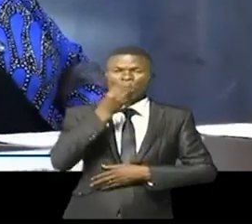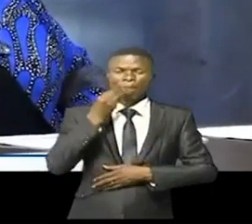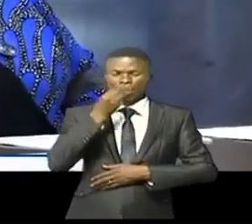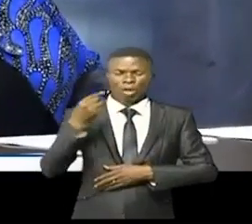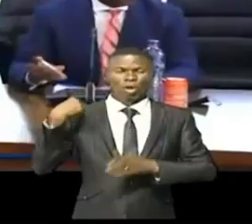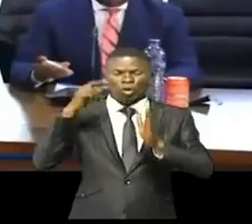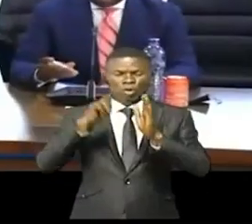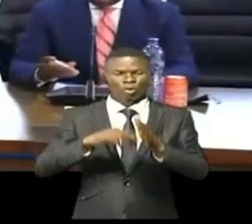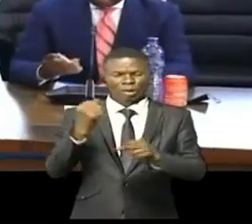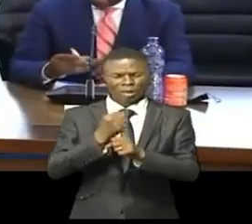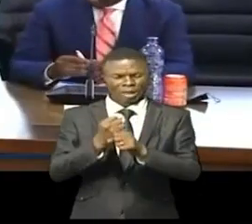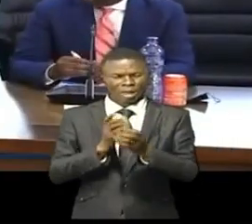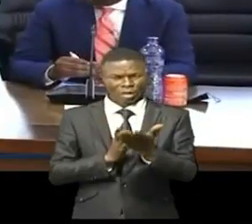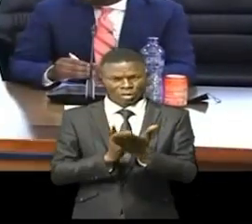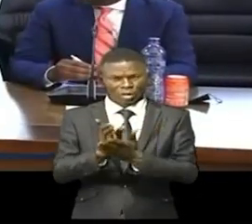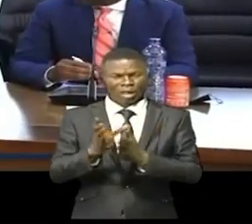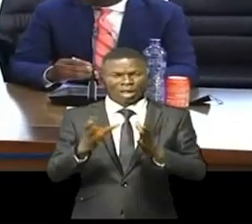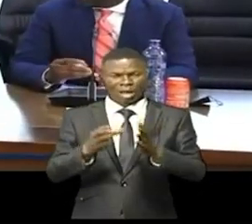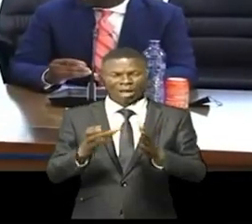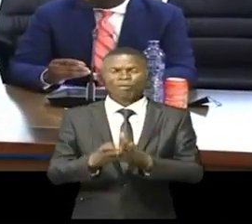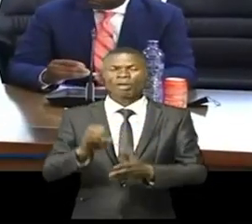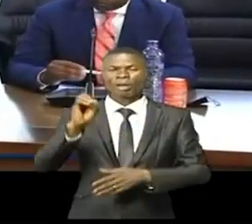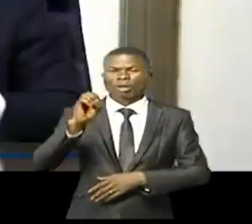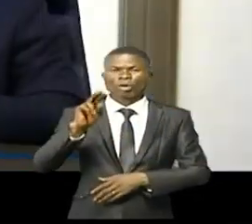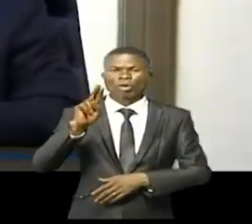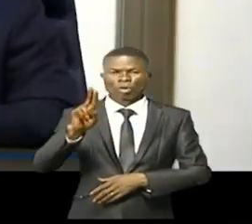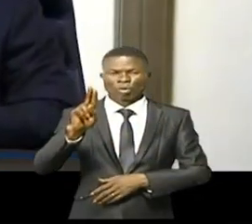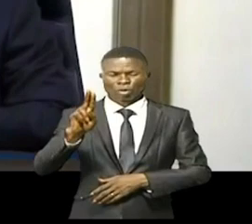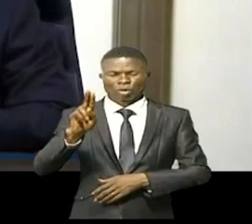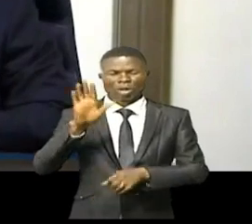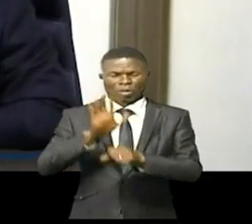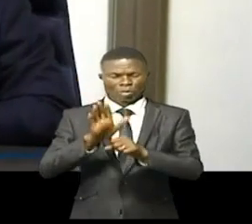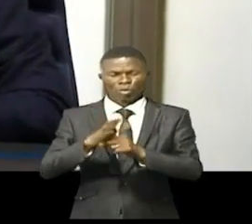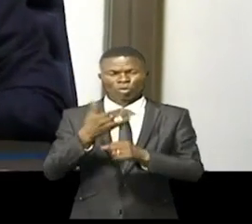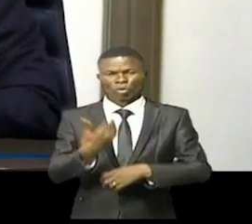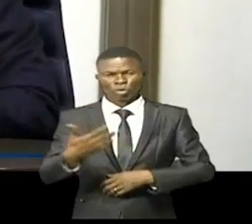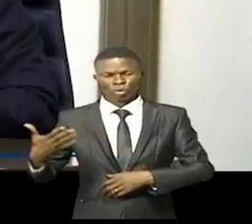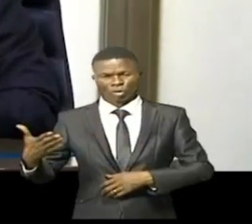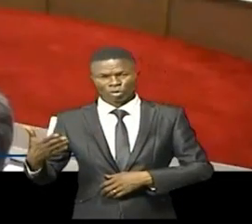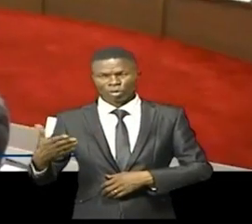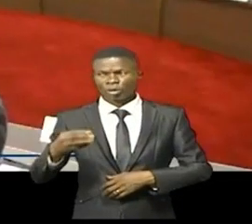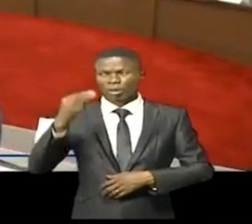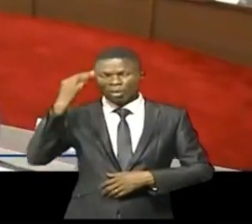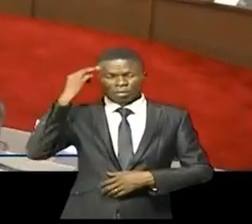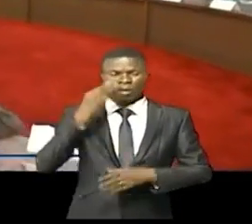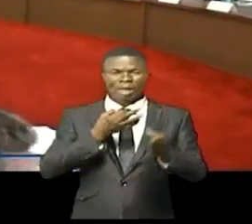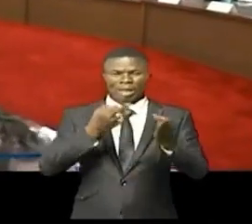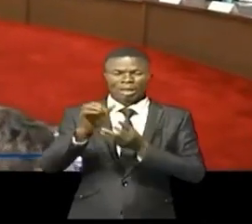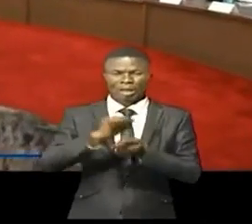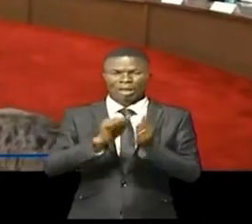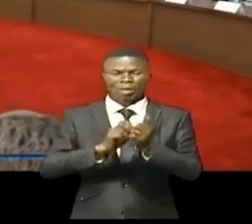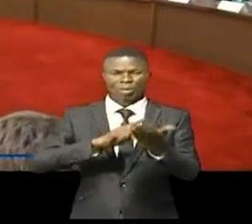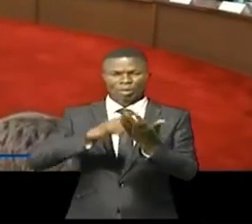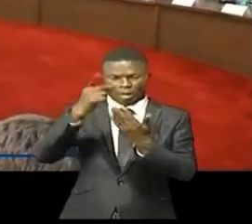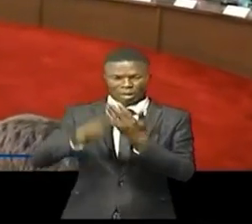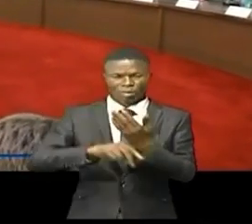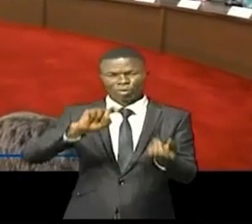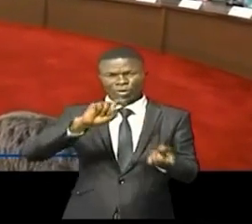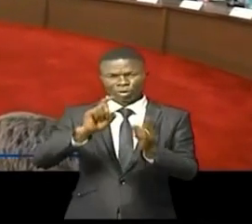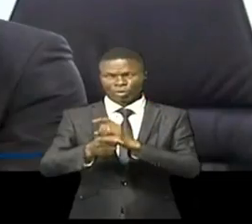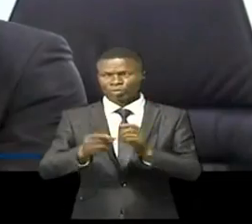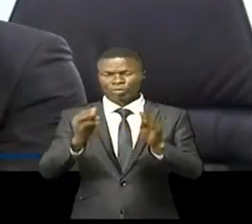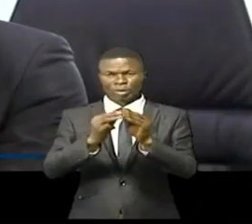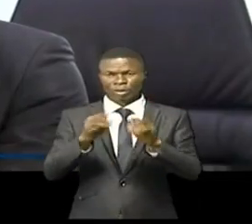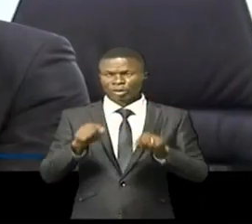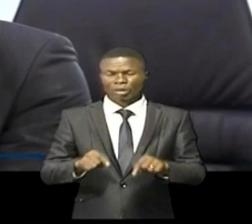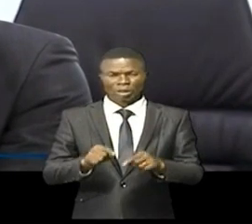de manière étroite avec la MONUSCO sur plusieurs objectifs. Il ne s'agit pas seulement du plan de transition. La réunion